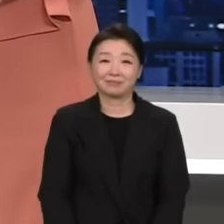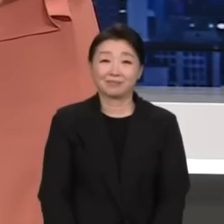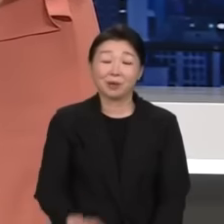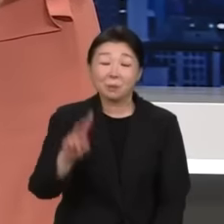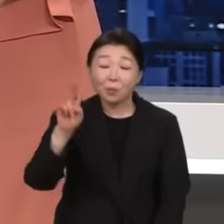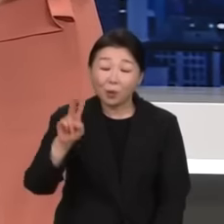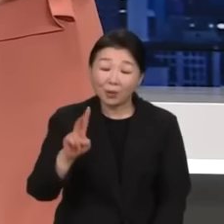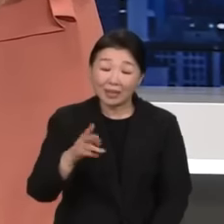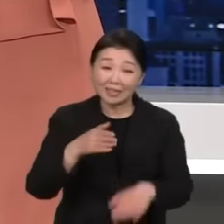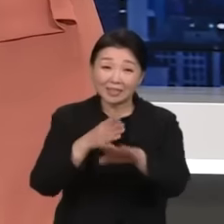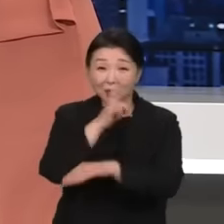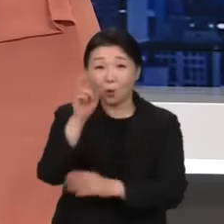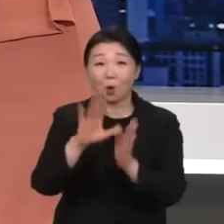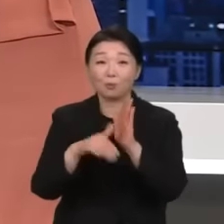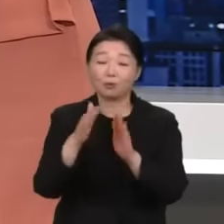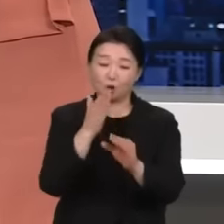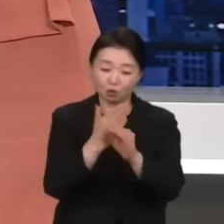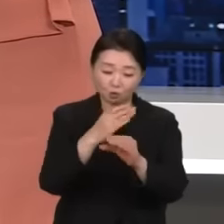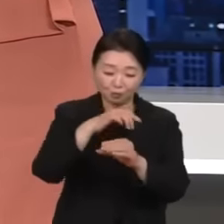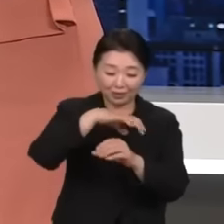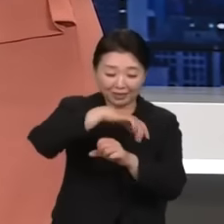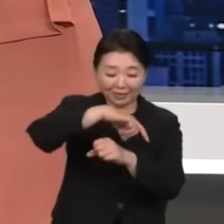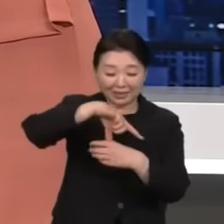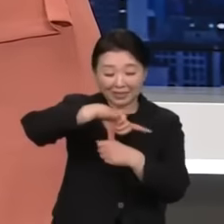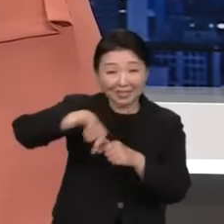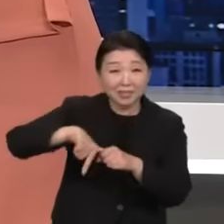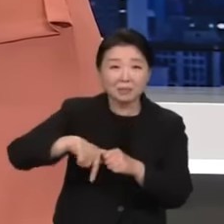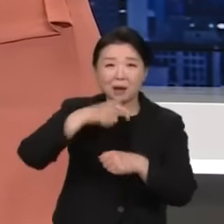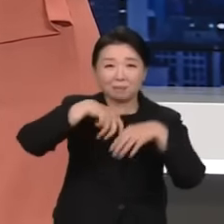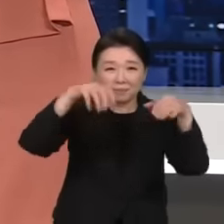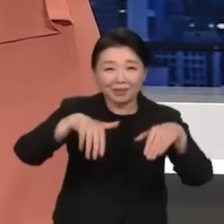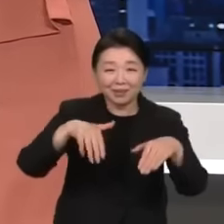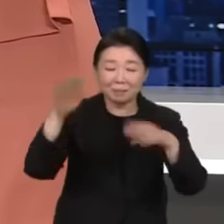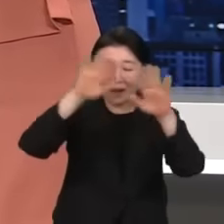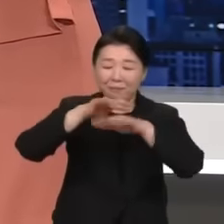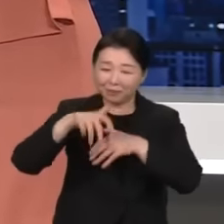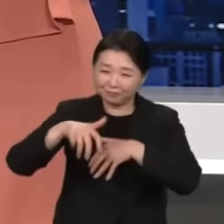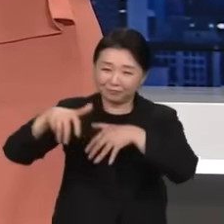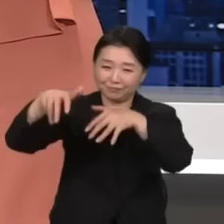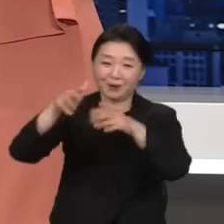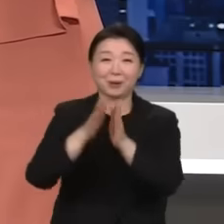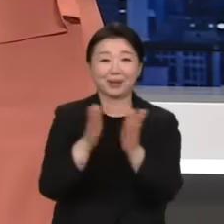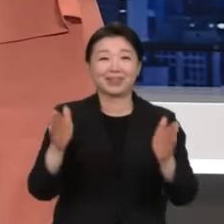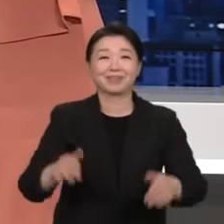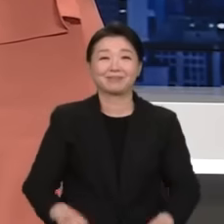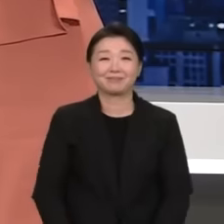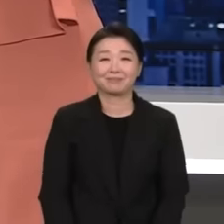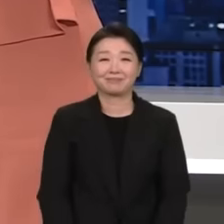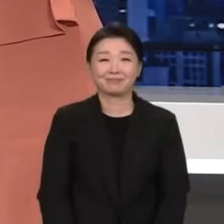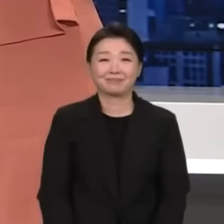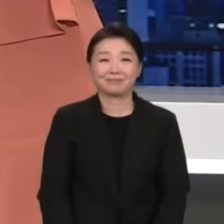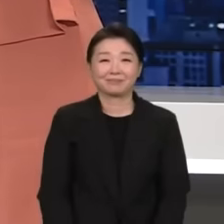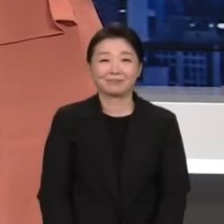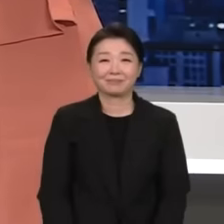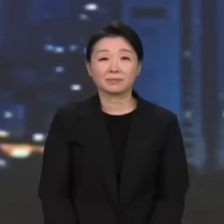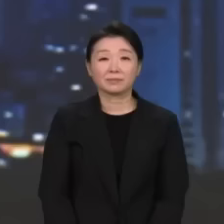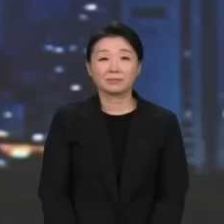모레에는 늦은 오후부터 중부지방에 비가 시작되겠고요. 밤사이 전국으로 확대되겠습니다. 날씨였습니다.